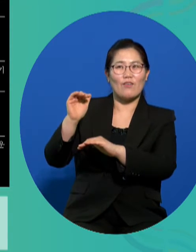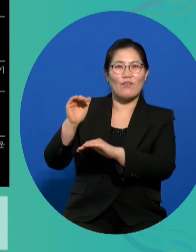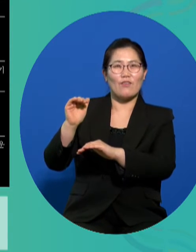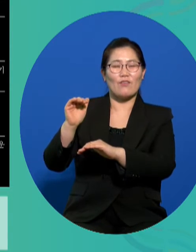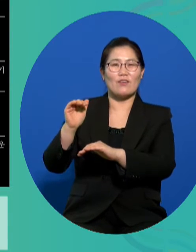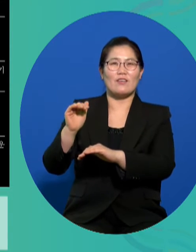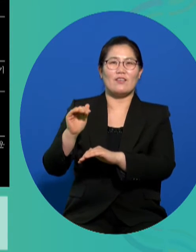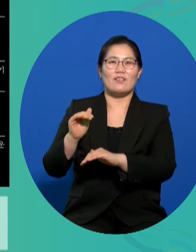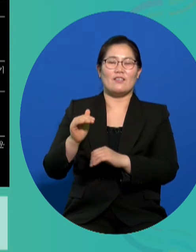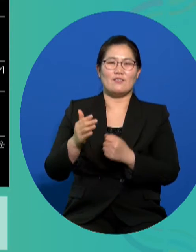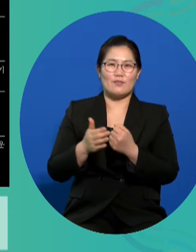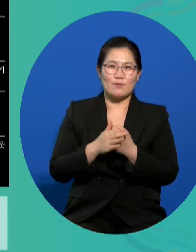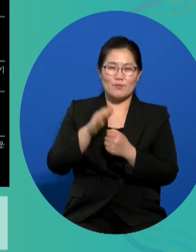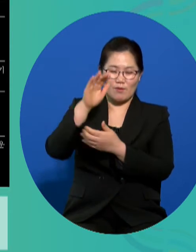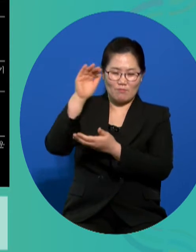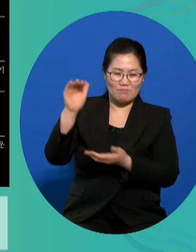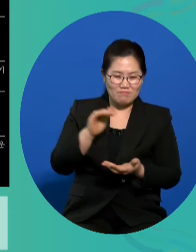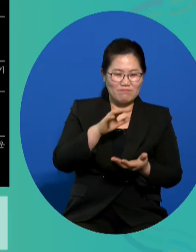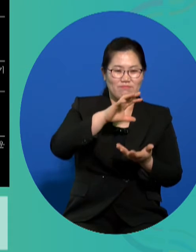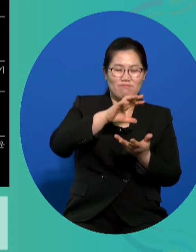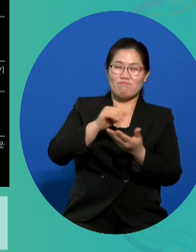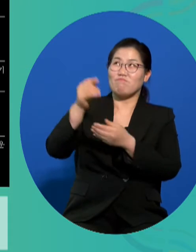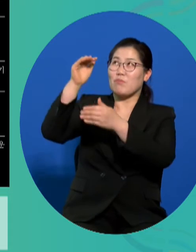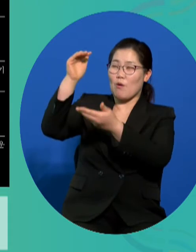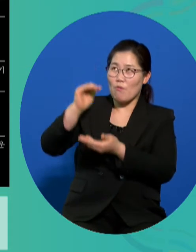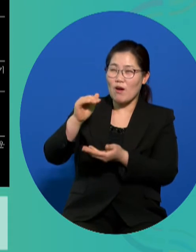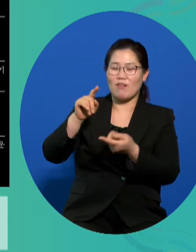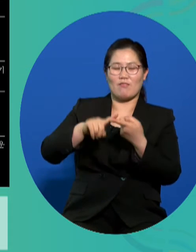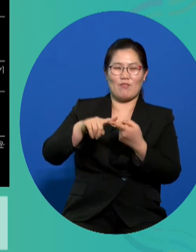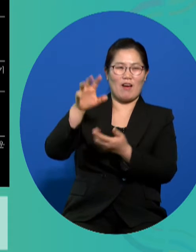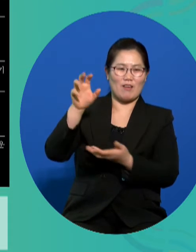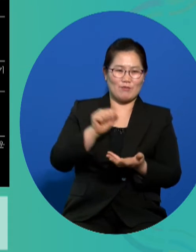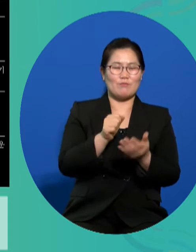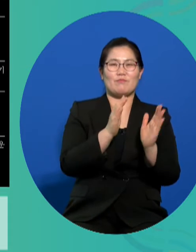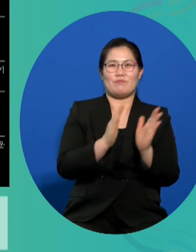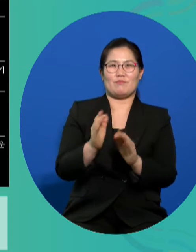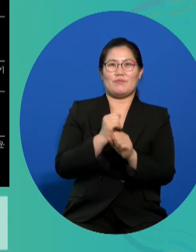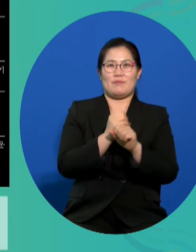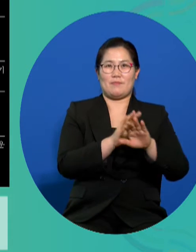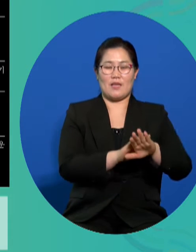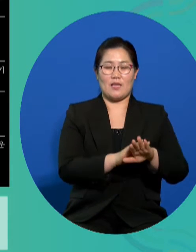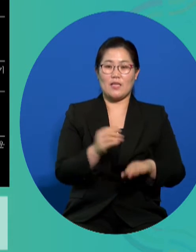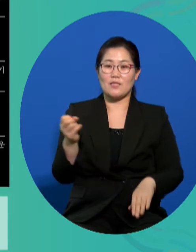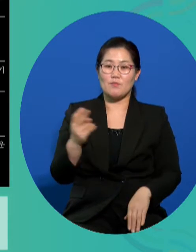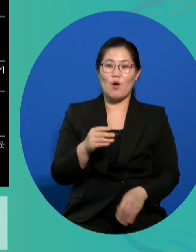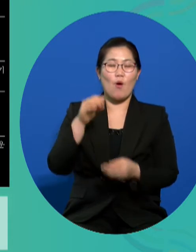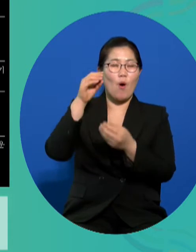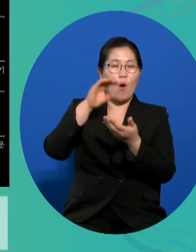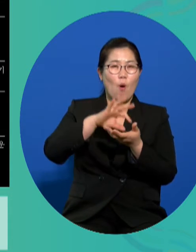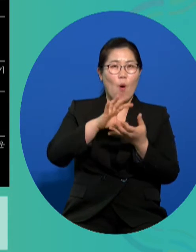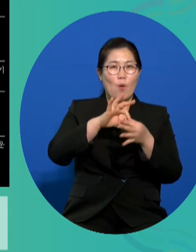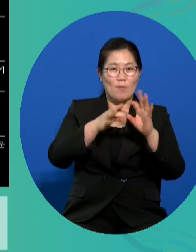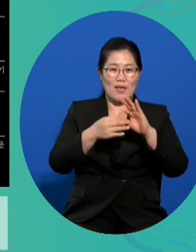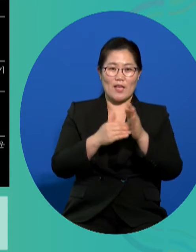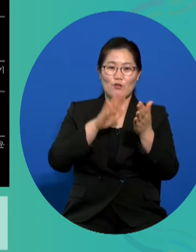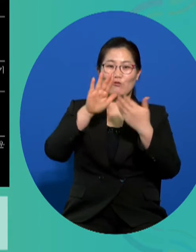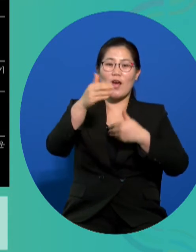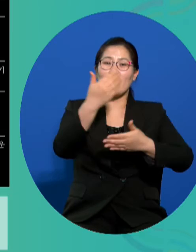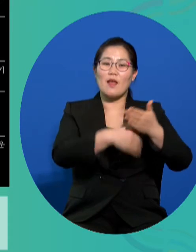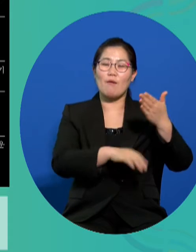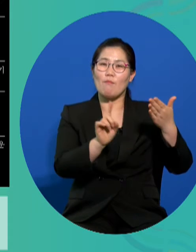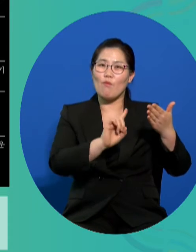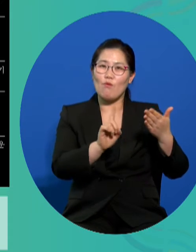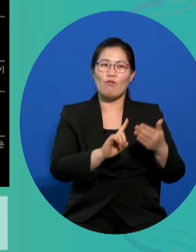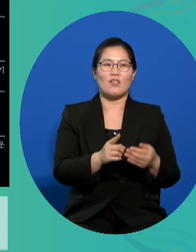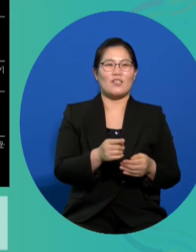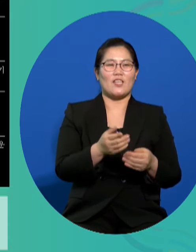도입해서 이제 만든 내용들입니다. 그래서 우리가 쉽게 알고 있는 경기장이라든가 아니면 문화 행사라든가 아니면